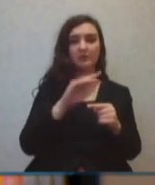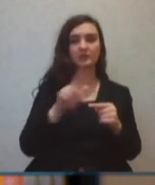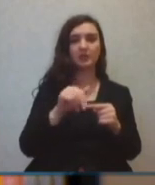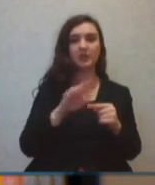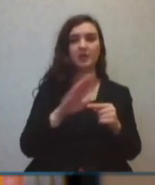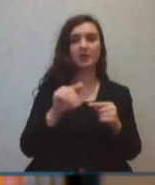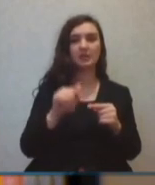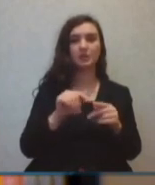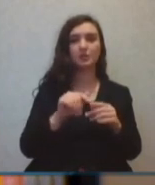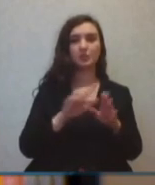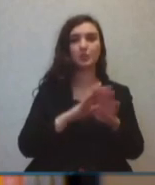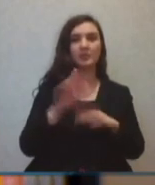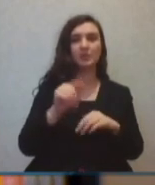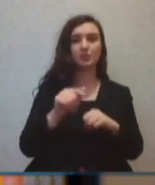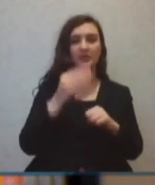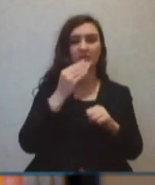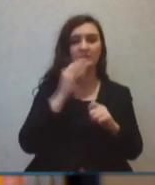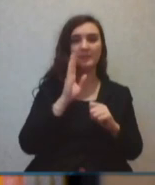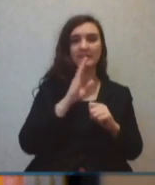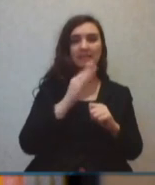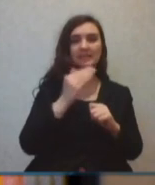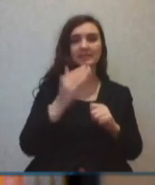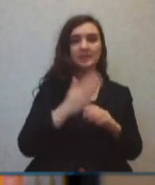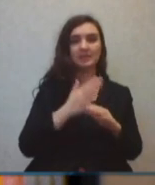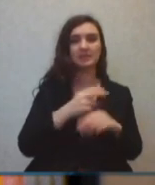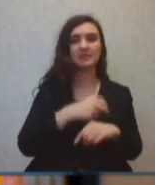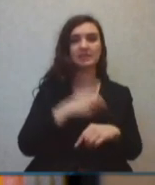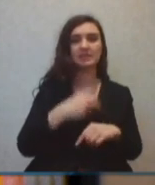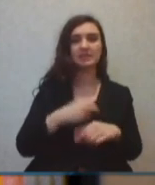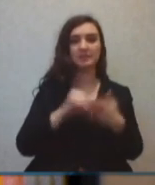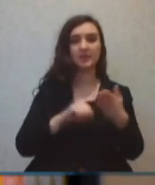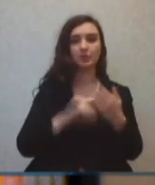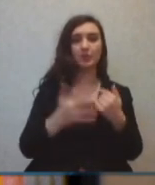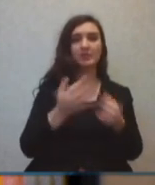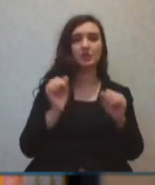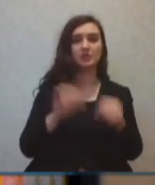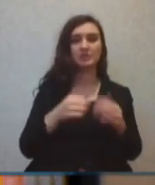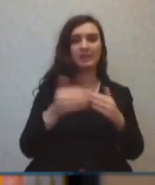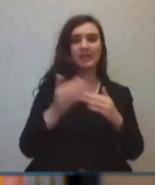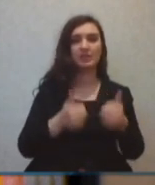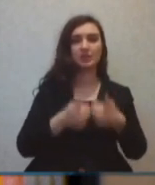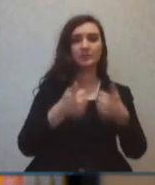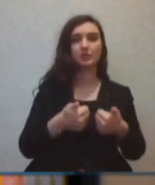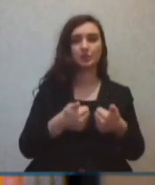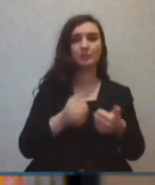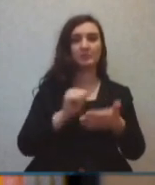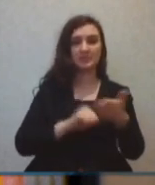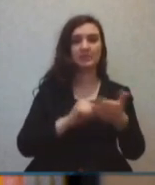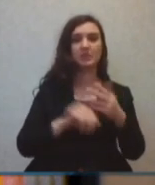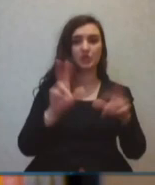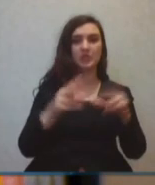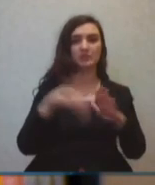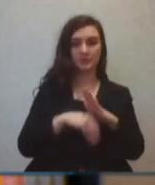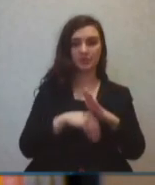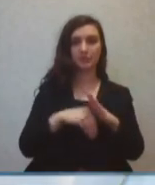არა სრულფასოვანი კვება დედის არის აი ეს რისკ ფაქტორი, რომელიც შეიძლება ხელშემწყობ ფაქტორად